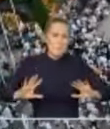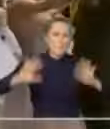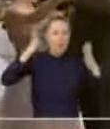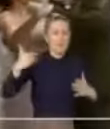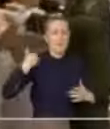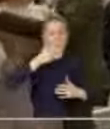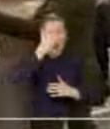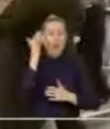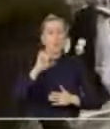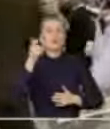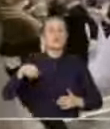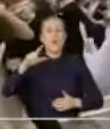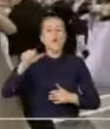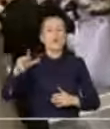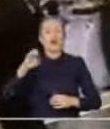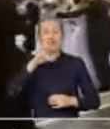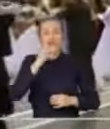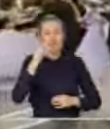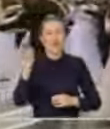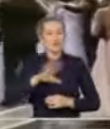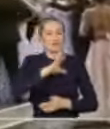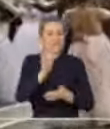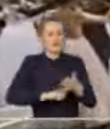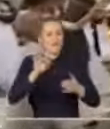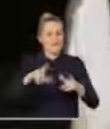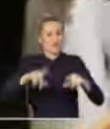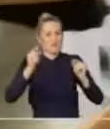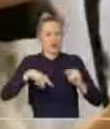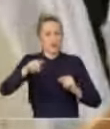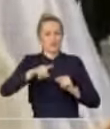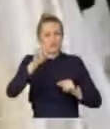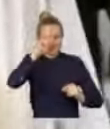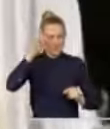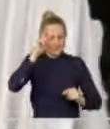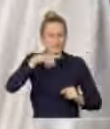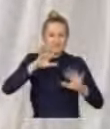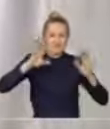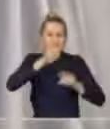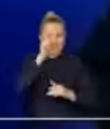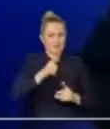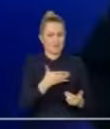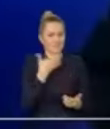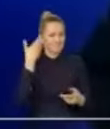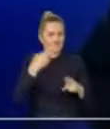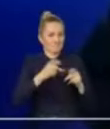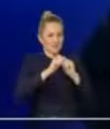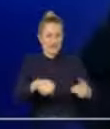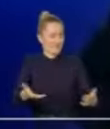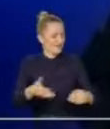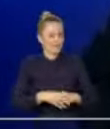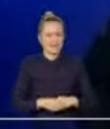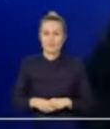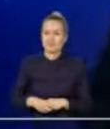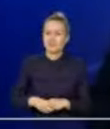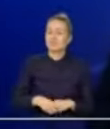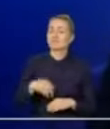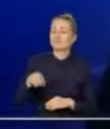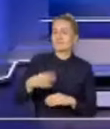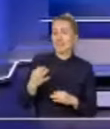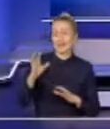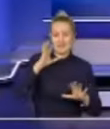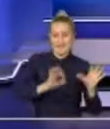którym Łukaszenka ukradł wybory, nie ustają. Maria Stepan, Wiadomości. Oglądają Państwo główne wydanie